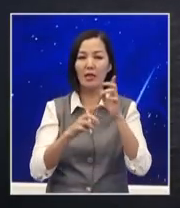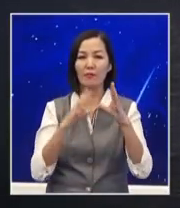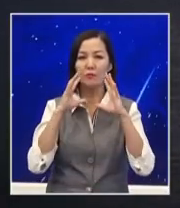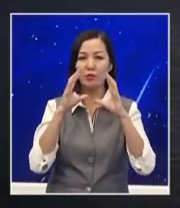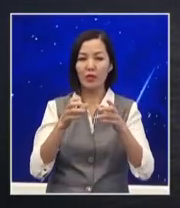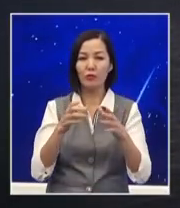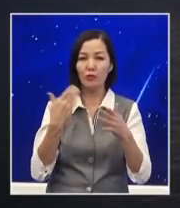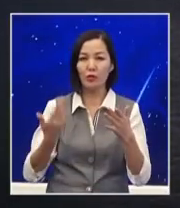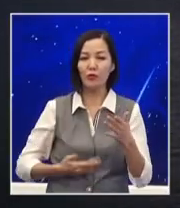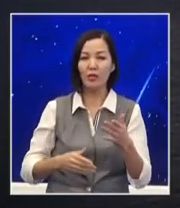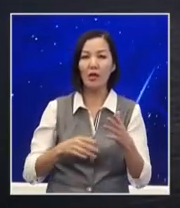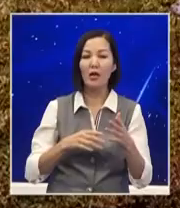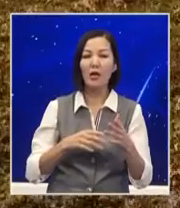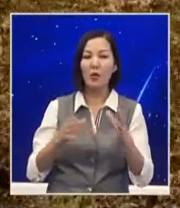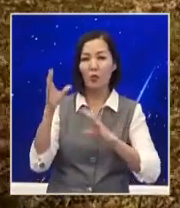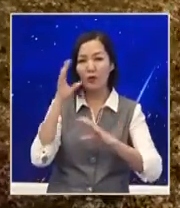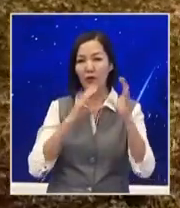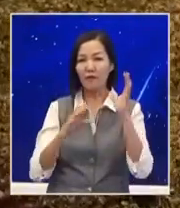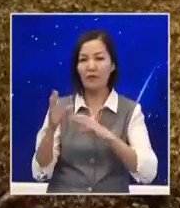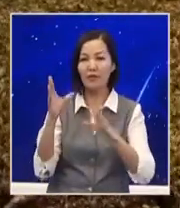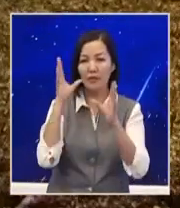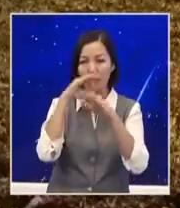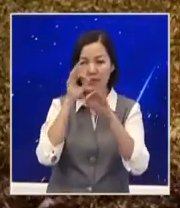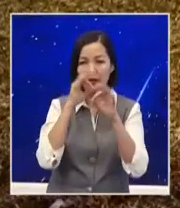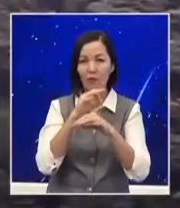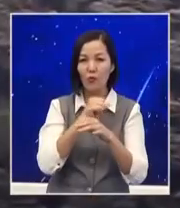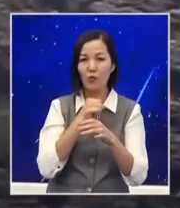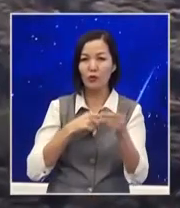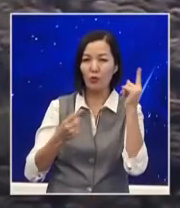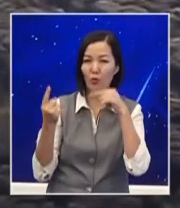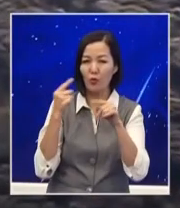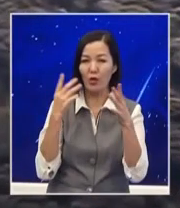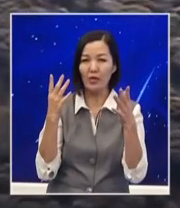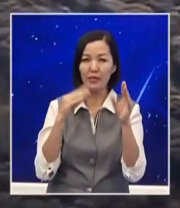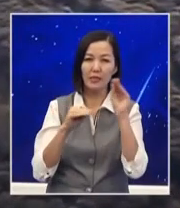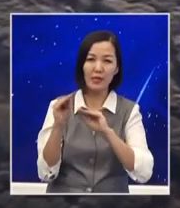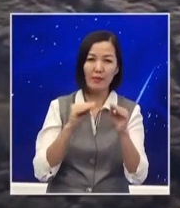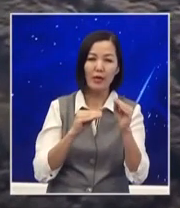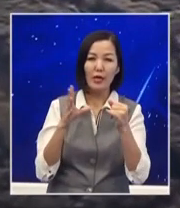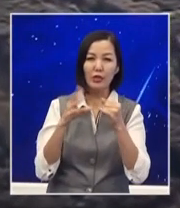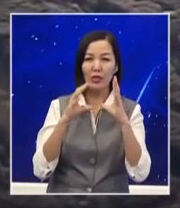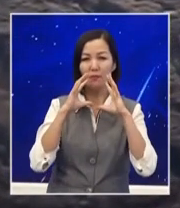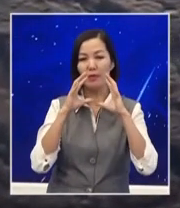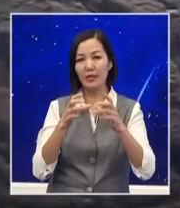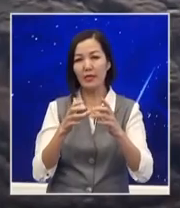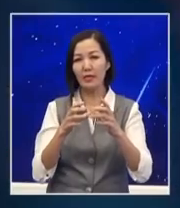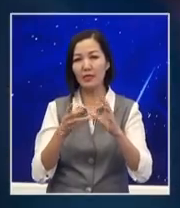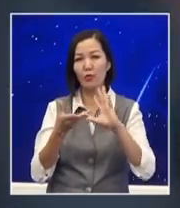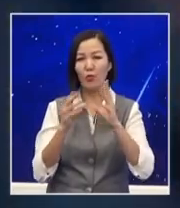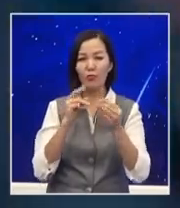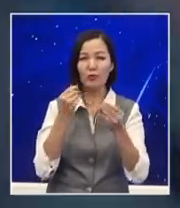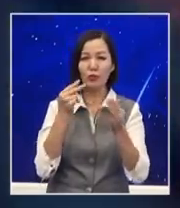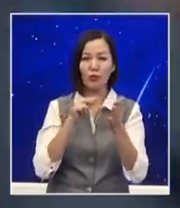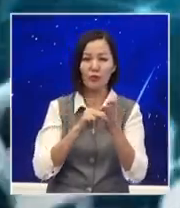тұрады. Калифорния университетінің астрофизигі өз формуласын құрастырып, соған сәйкес жер планетасының құнын есептеп шығарды.